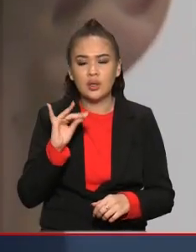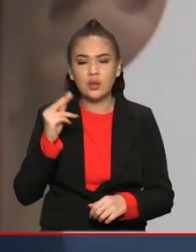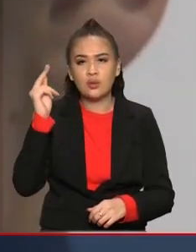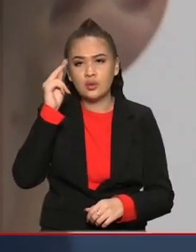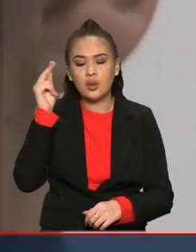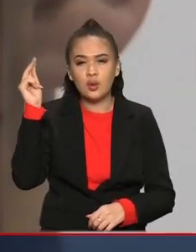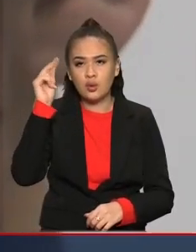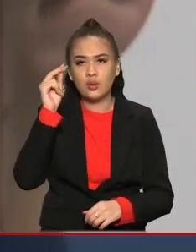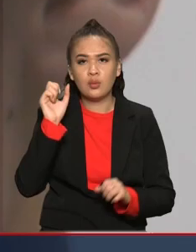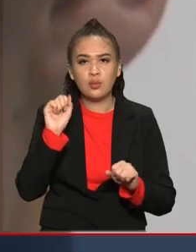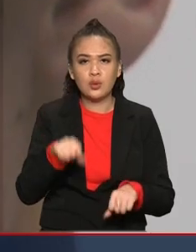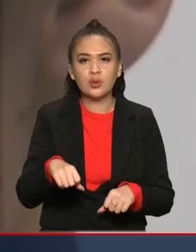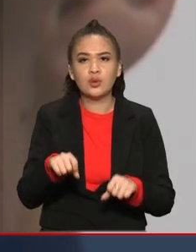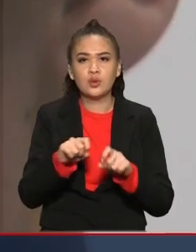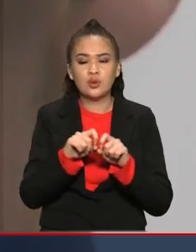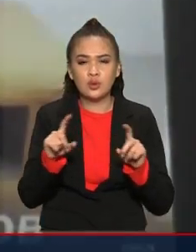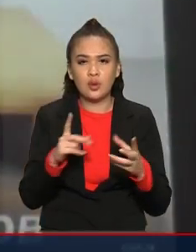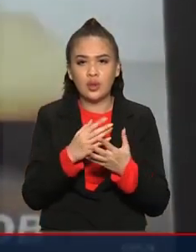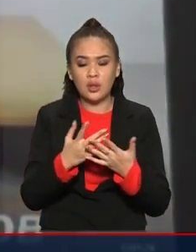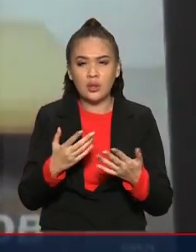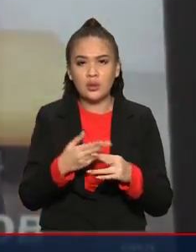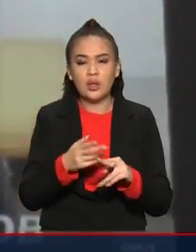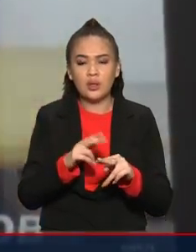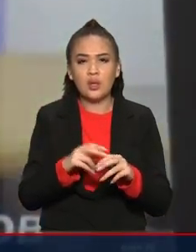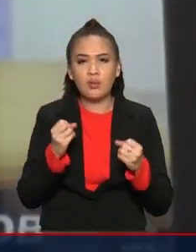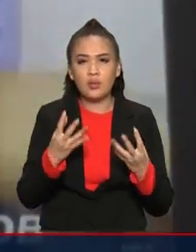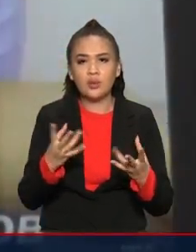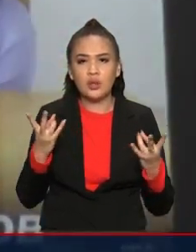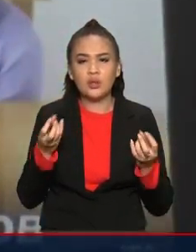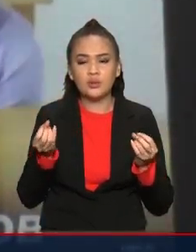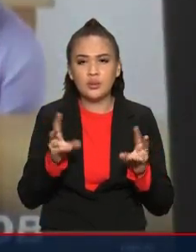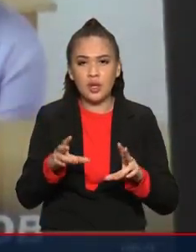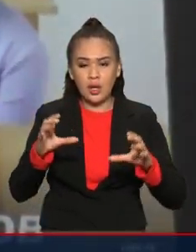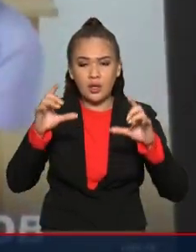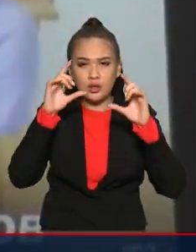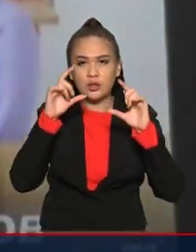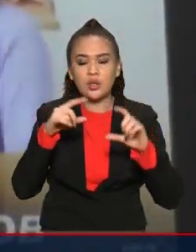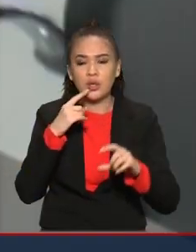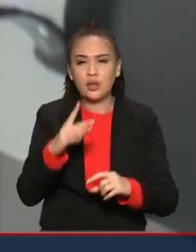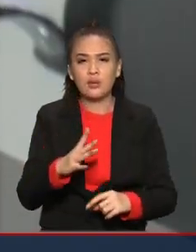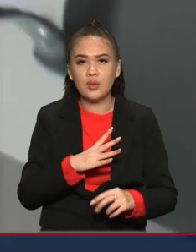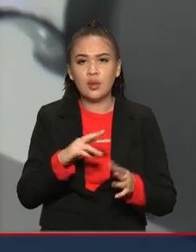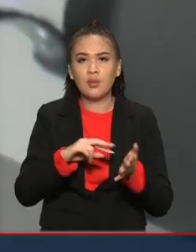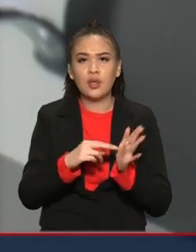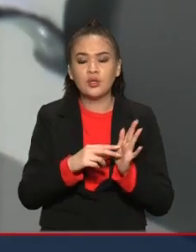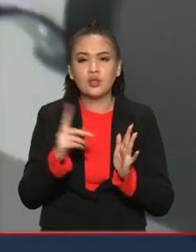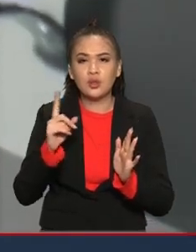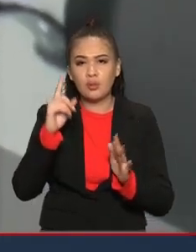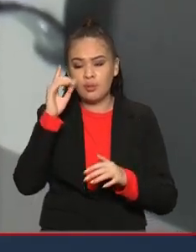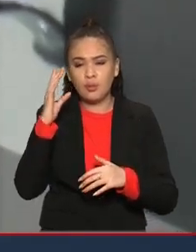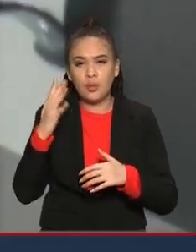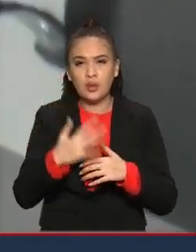уроки, подтянуться по школьным предметам. Для этого достаточно надеть специальные очки, как говорят разработчики проекта, чтобы погрузиться